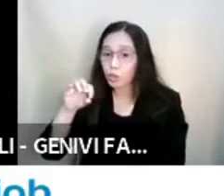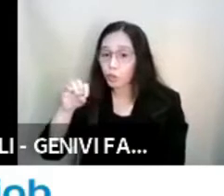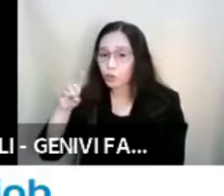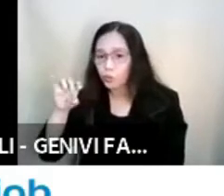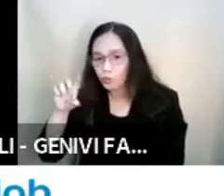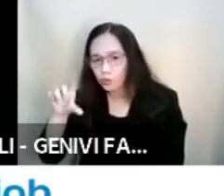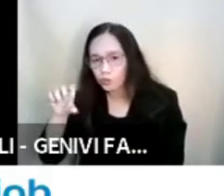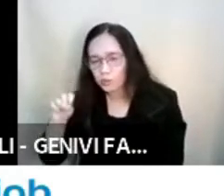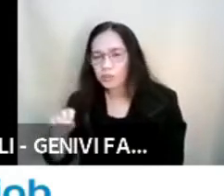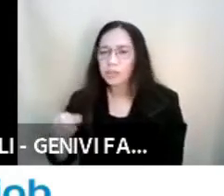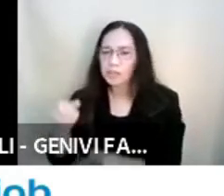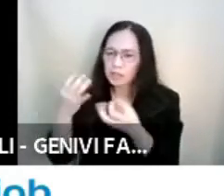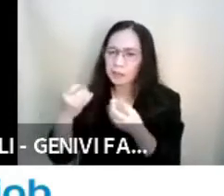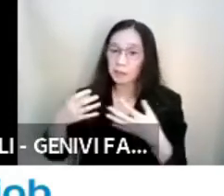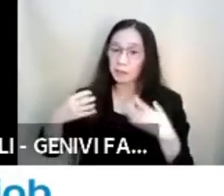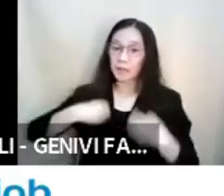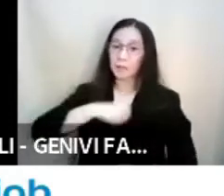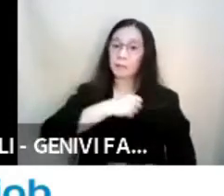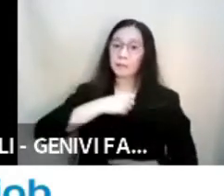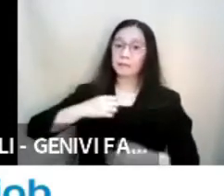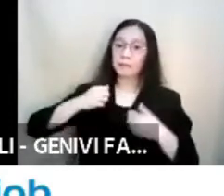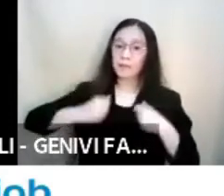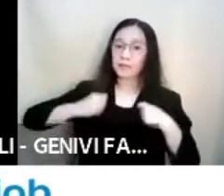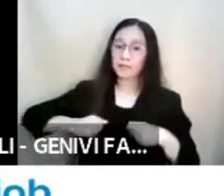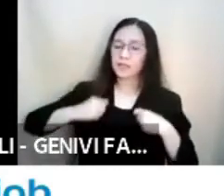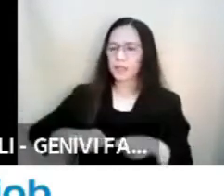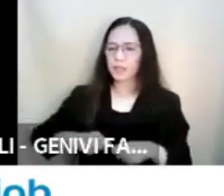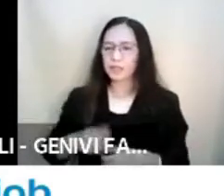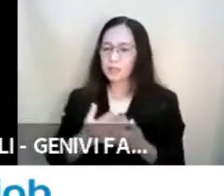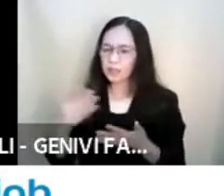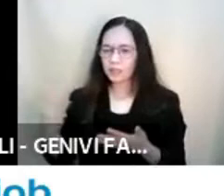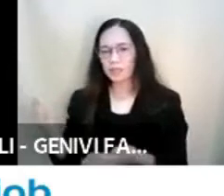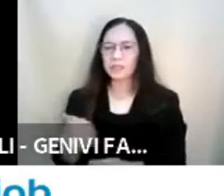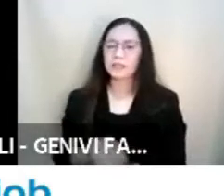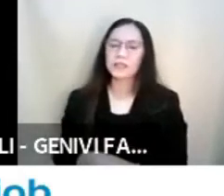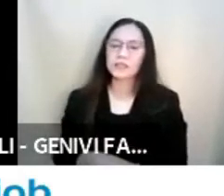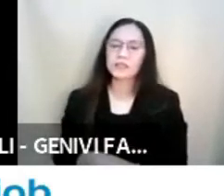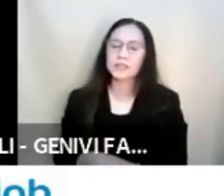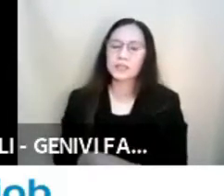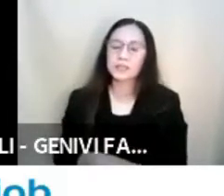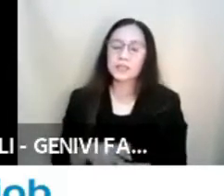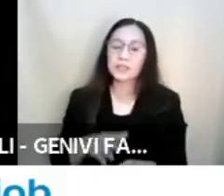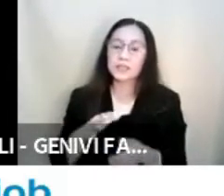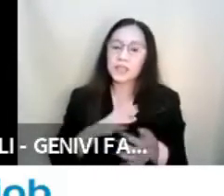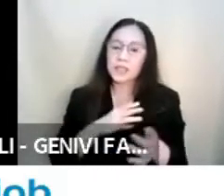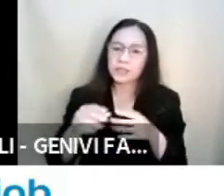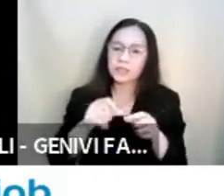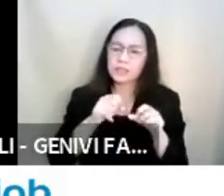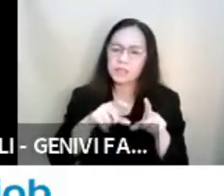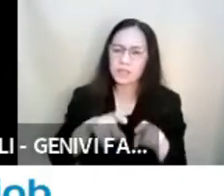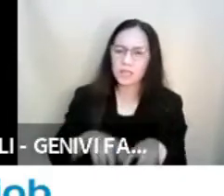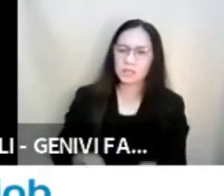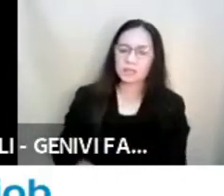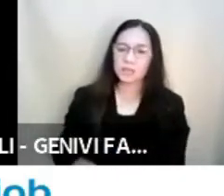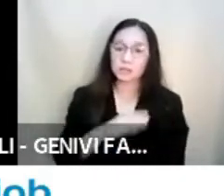sabon? You know, things like that. Even yung selling disposition. Masungit ba